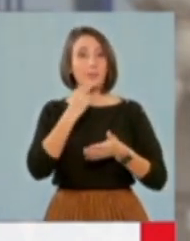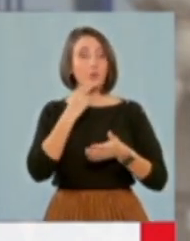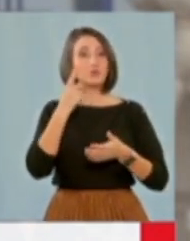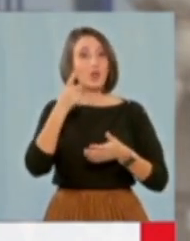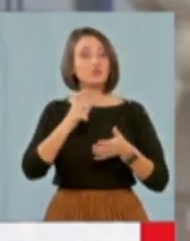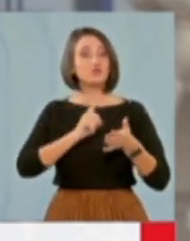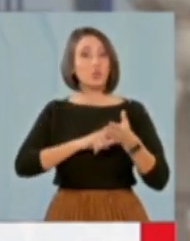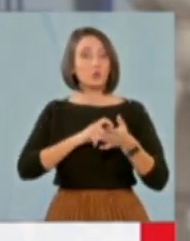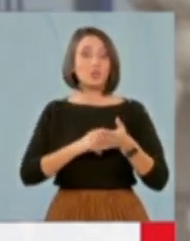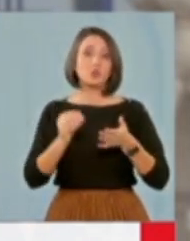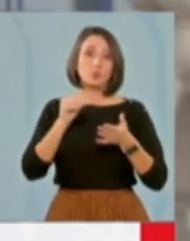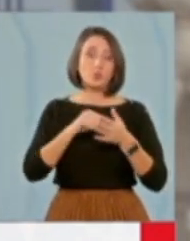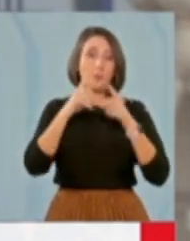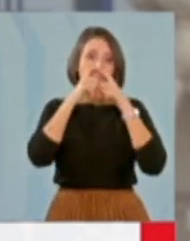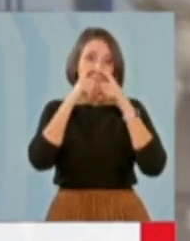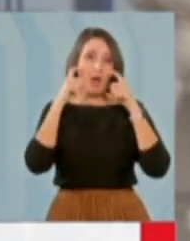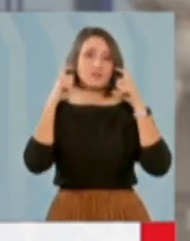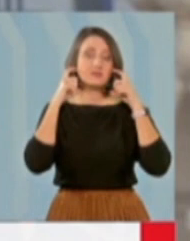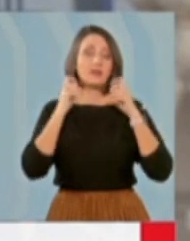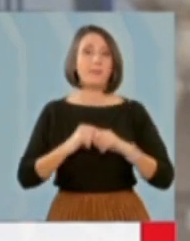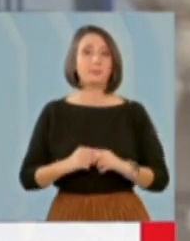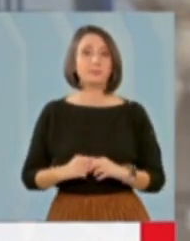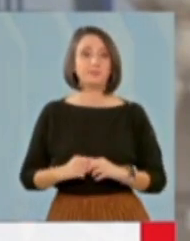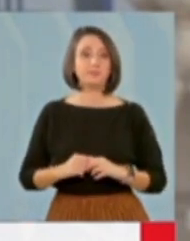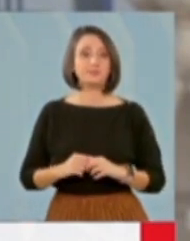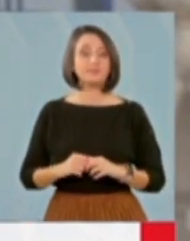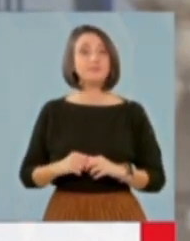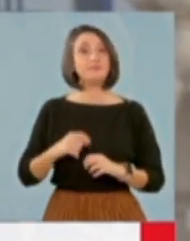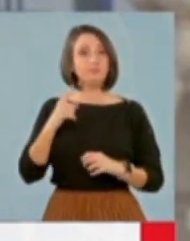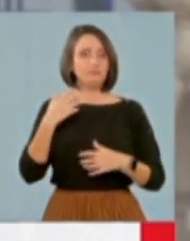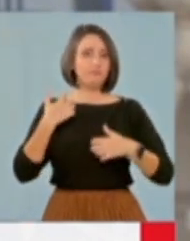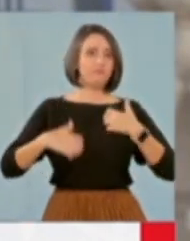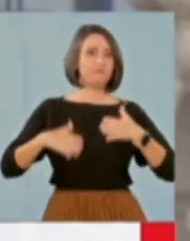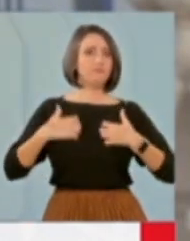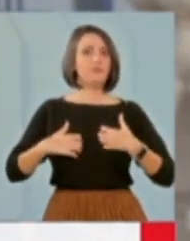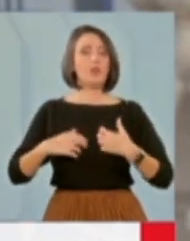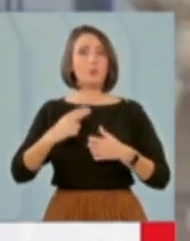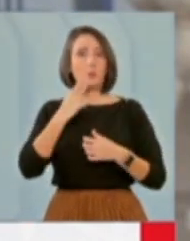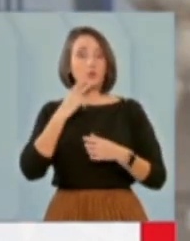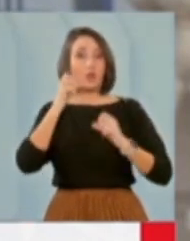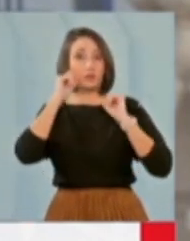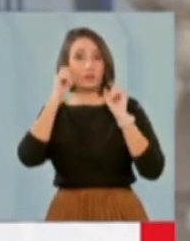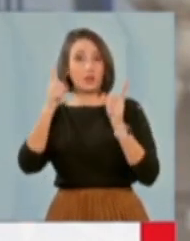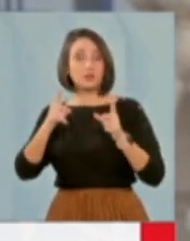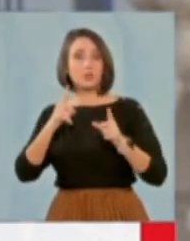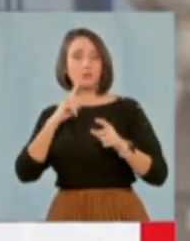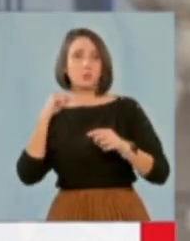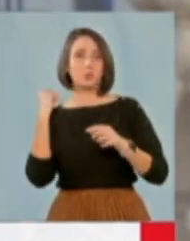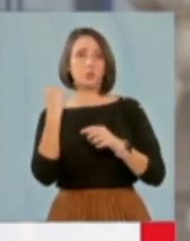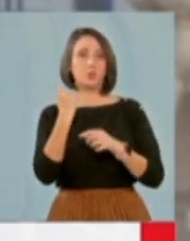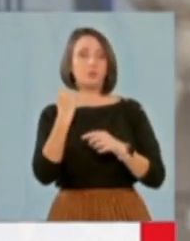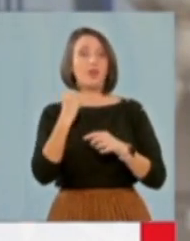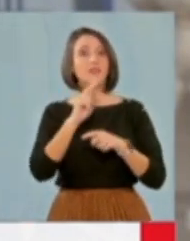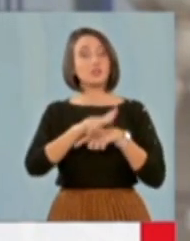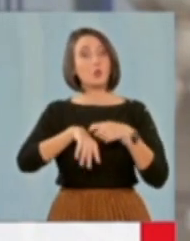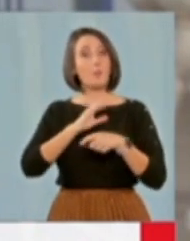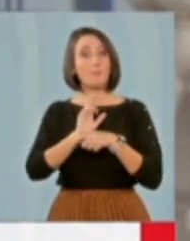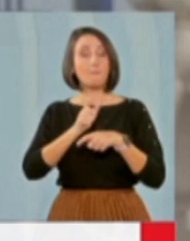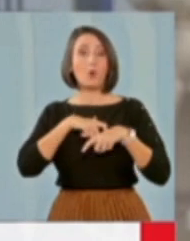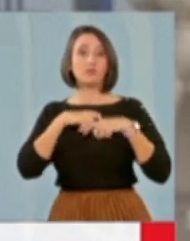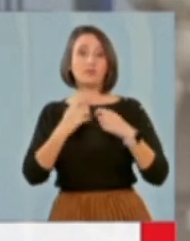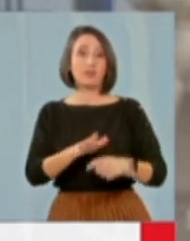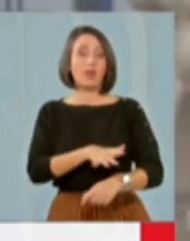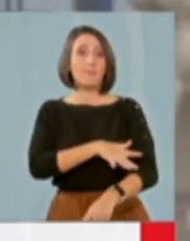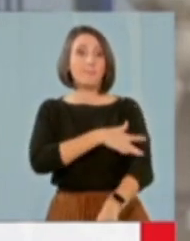fost individului să își pună masca de protecție motiv pentru care acesta sa înfuriat iar polițistul se trezi sub o ploaie de fum atenție urmează